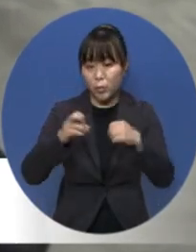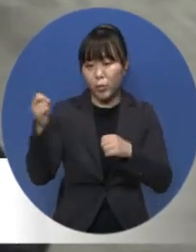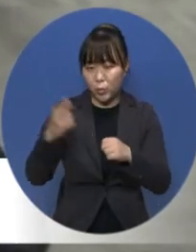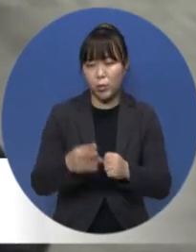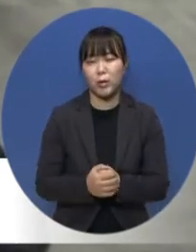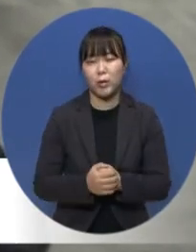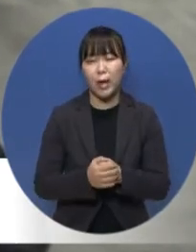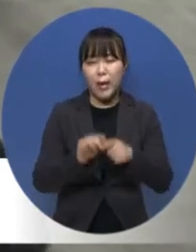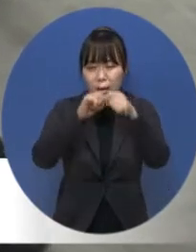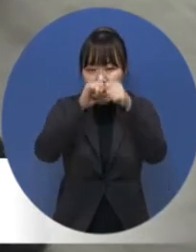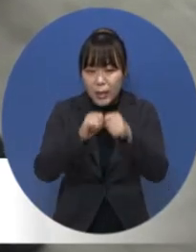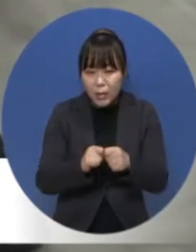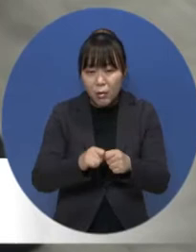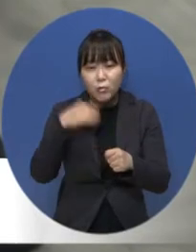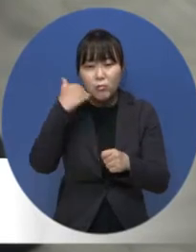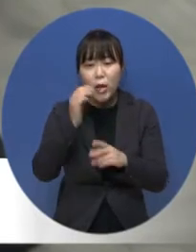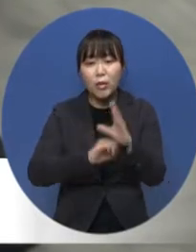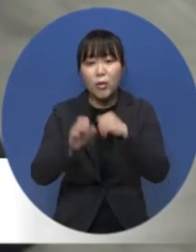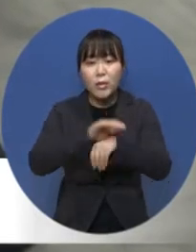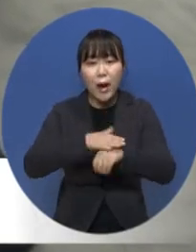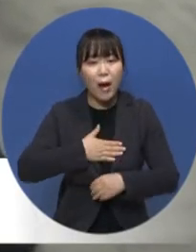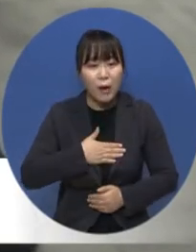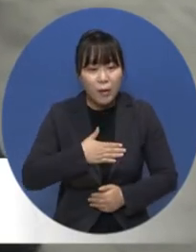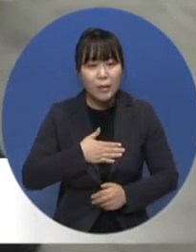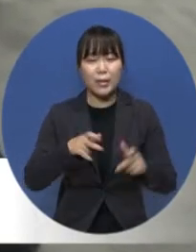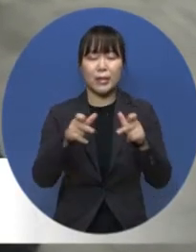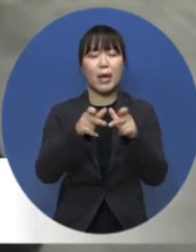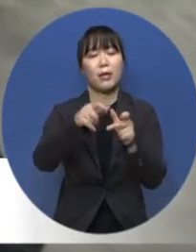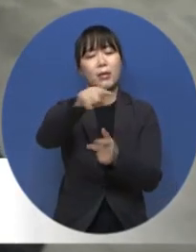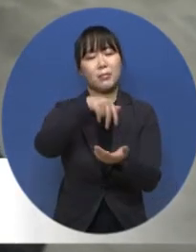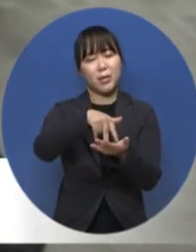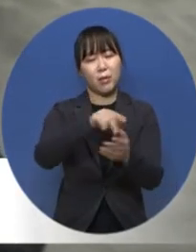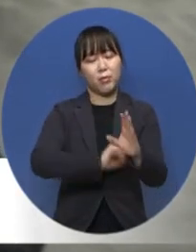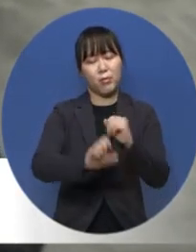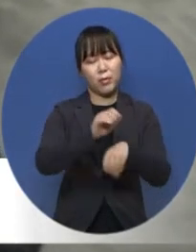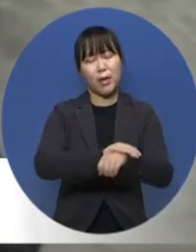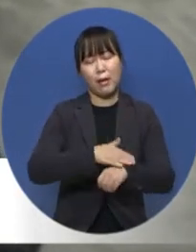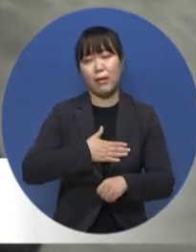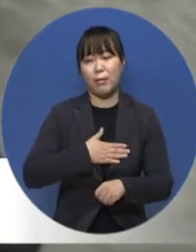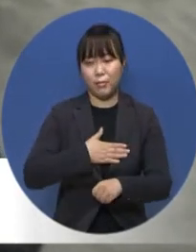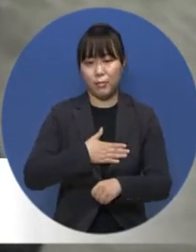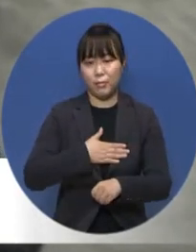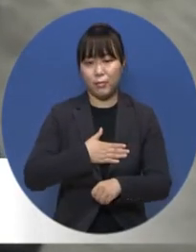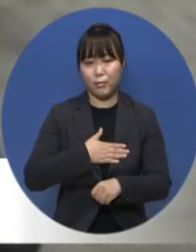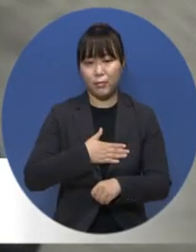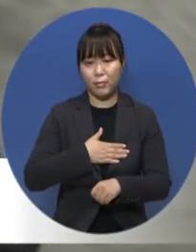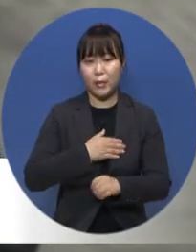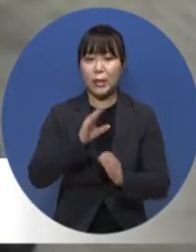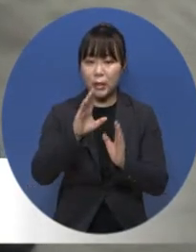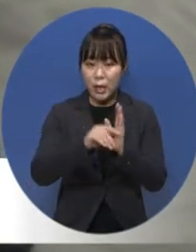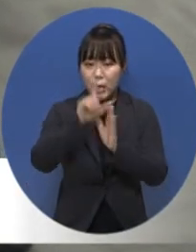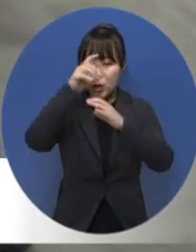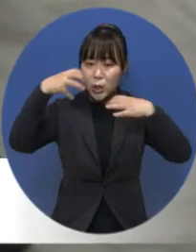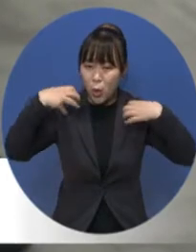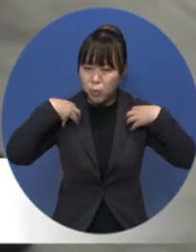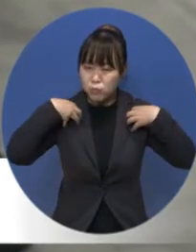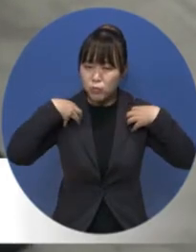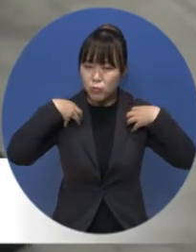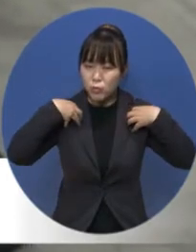그리고 디테일한 거 누가 더 잘할까요? 장애인 당사자 현장에서는 훨씬 더 잘해요. 그럴 때